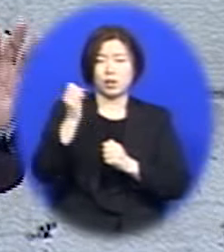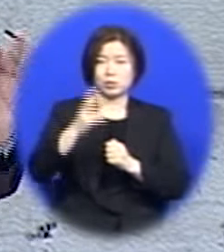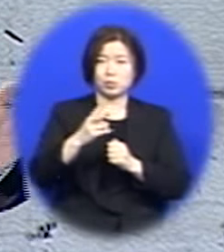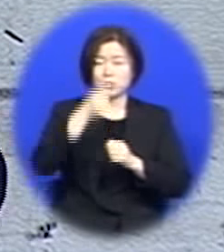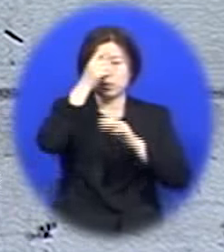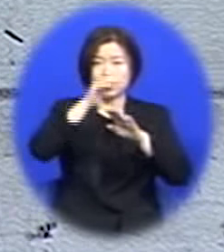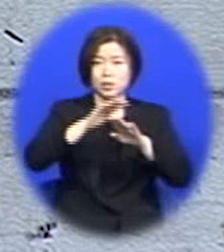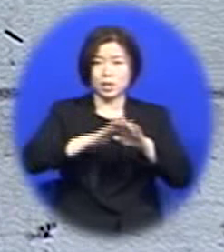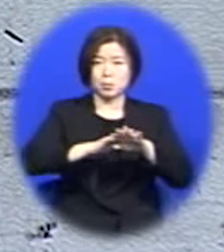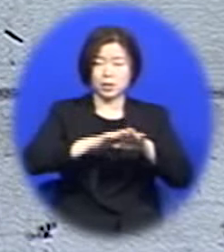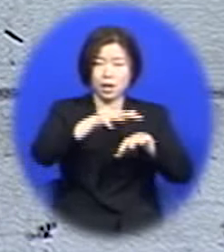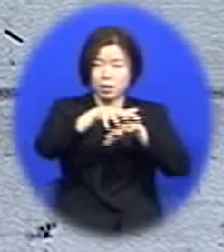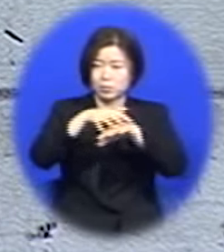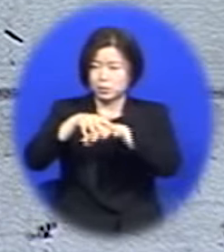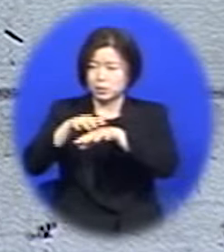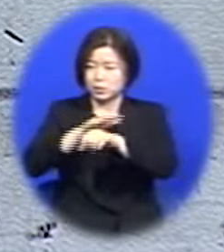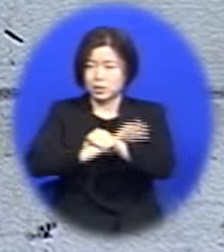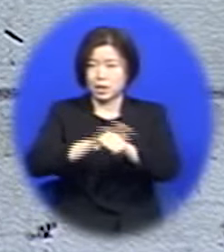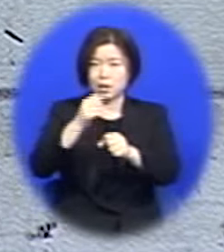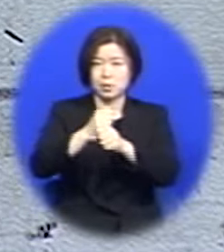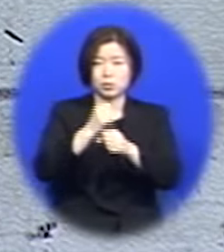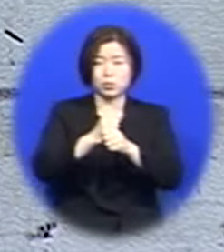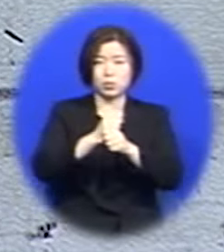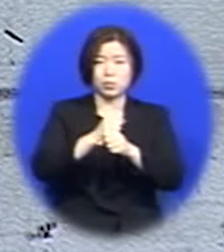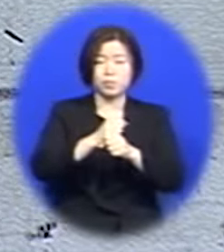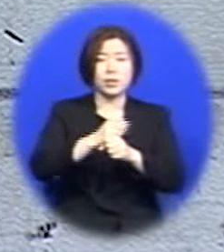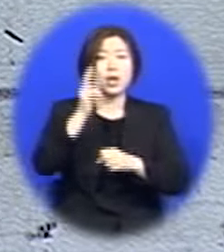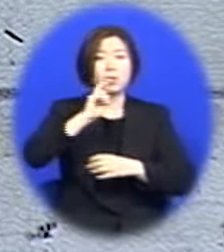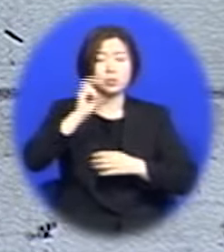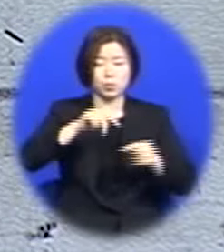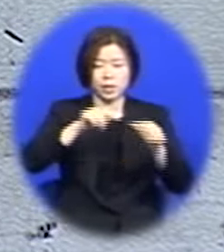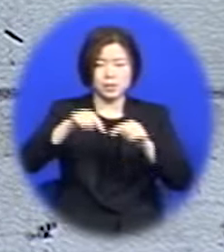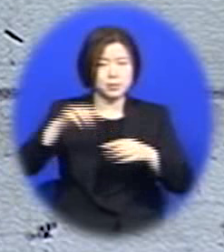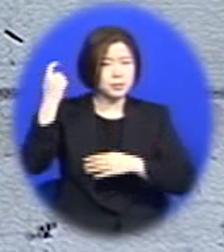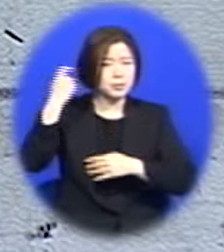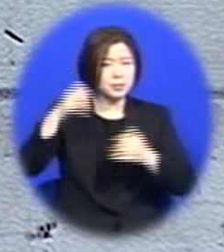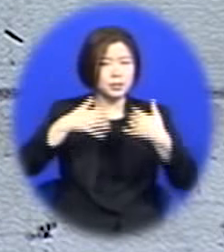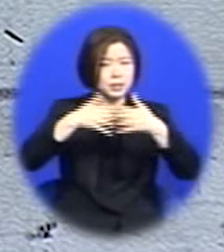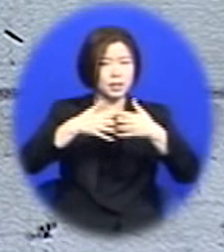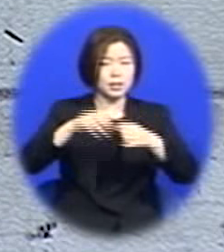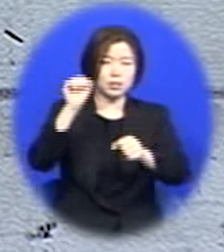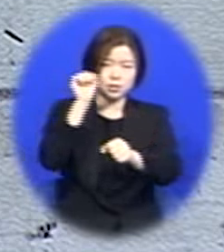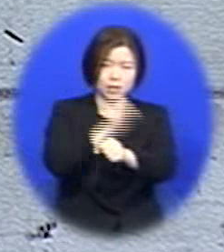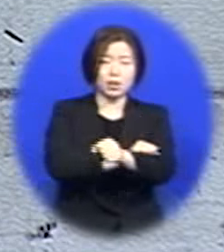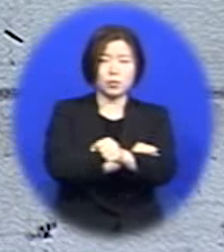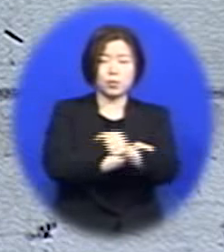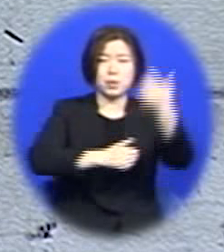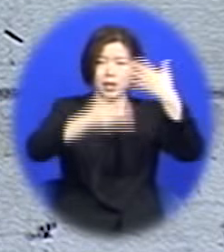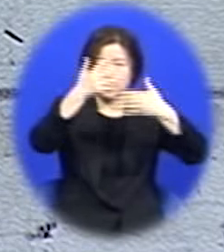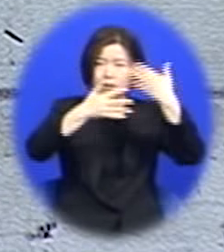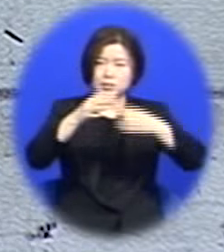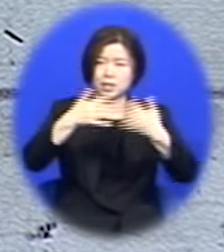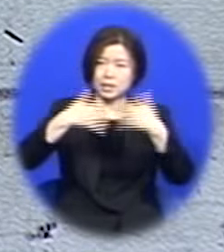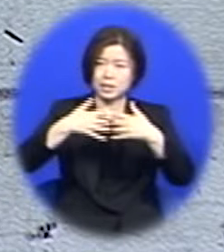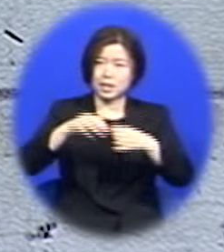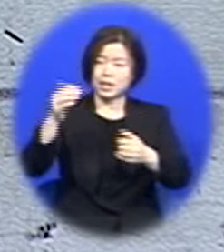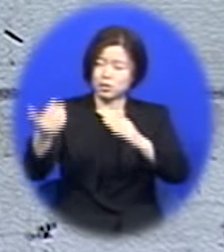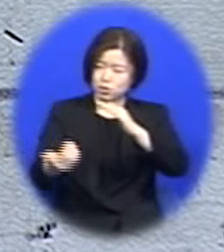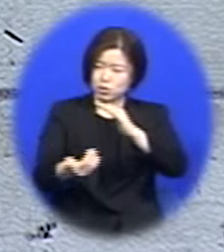예배당 시설도 잘 갖춰놓고 음향 장비는 기가 막히게 영상 장비 정말 최고의 것으로 해야 되고